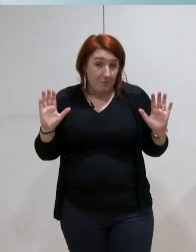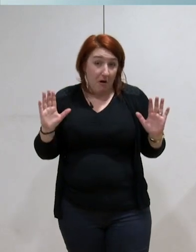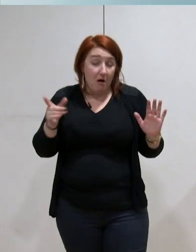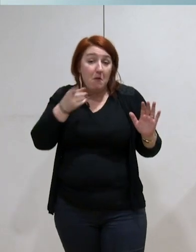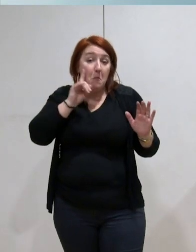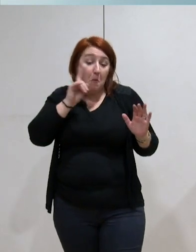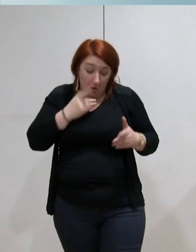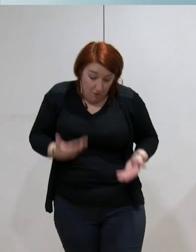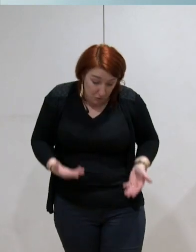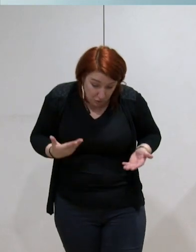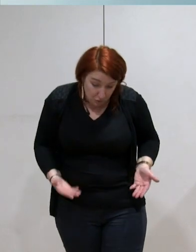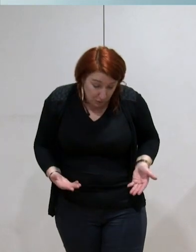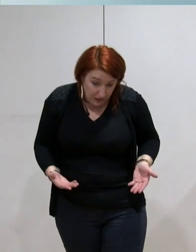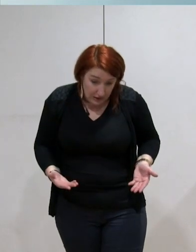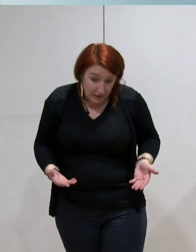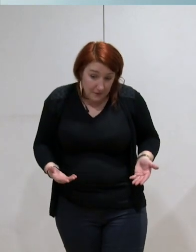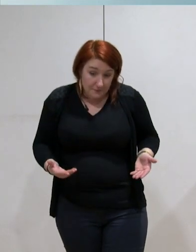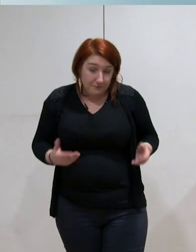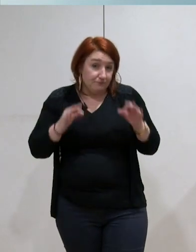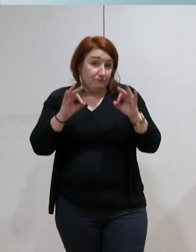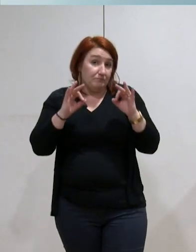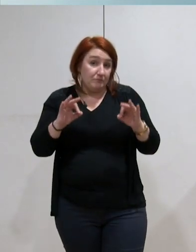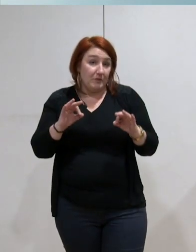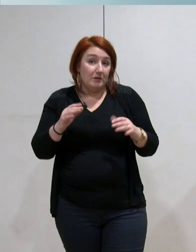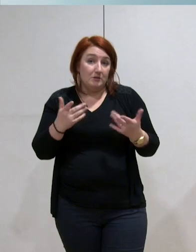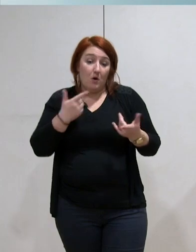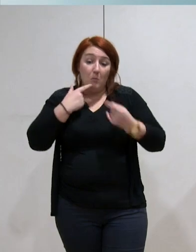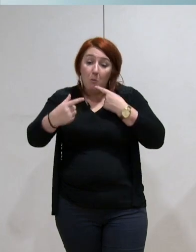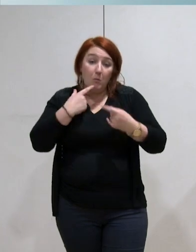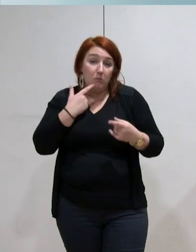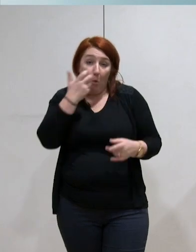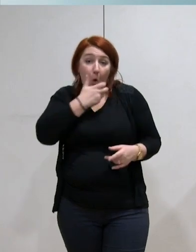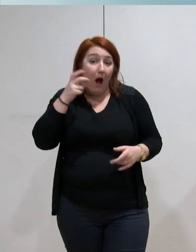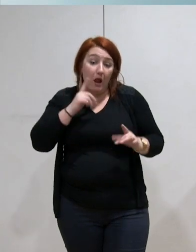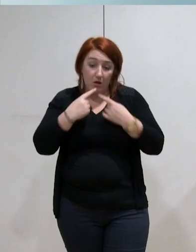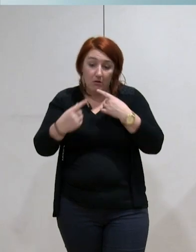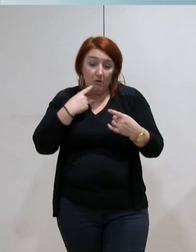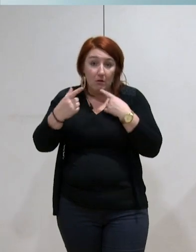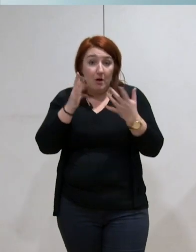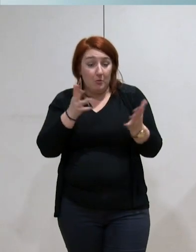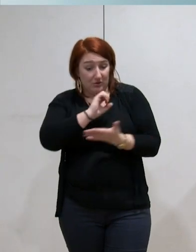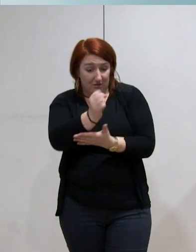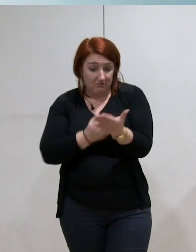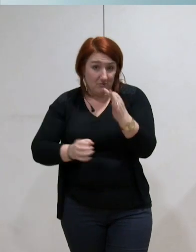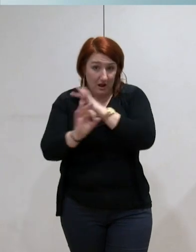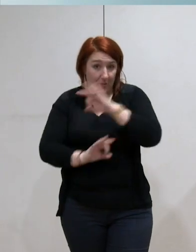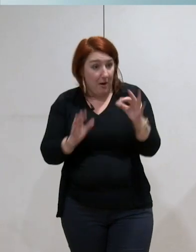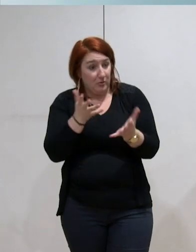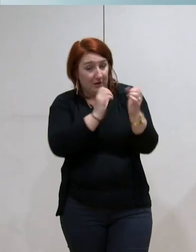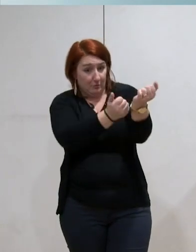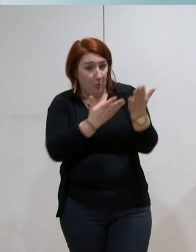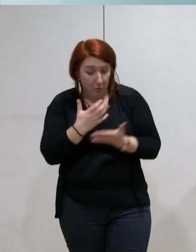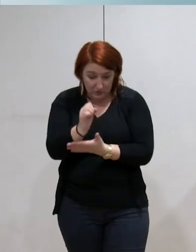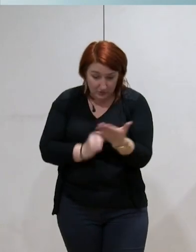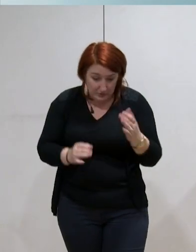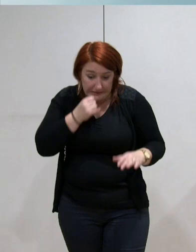puisque aujourd'hui tout ça relève en effet de discussion orale et que vous n'êtes peut-être pas en mesure de nous proposer des choses par